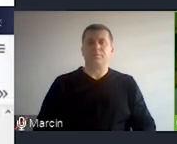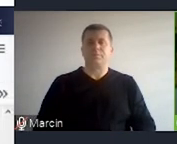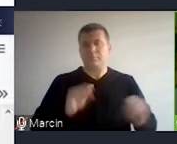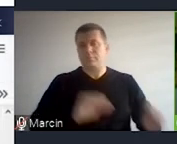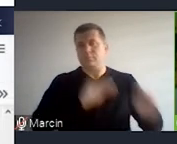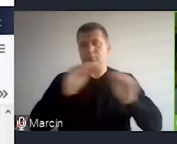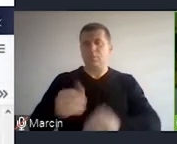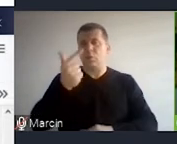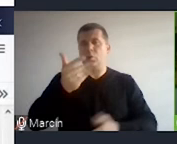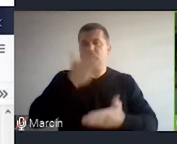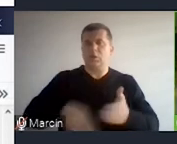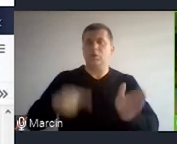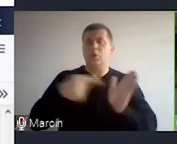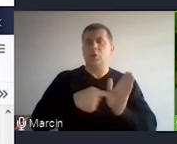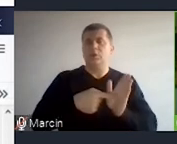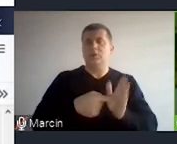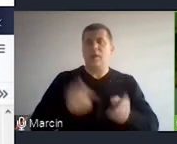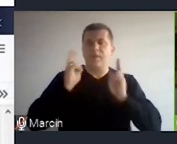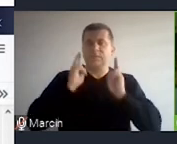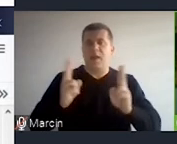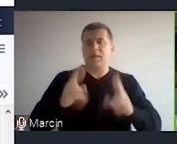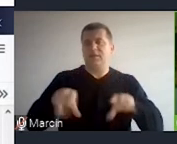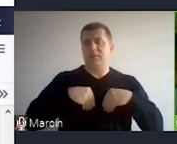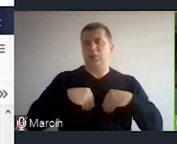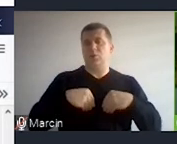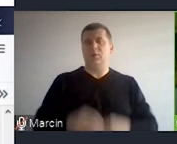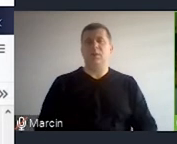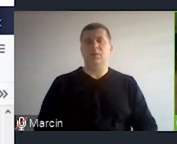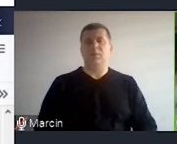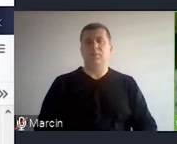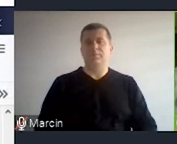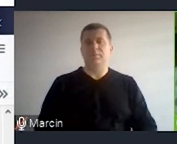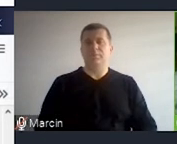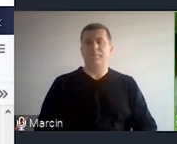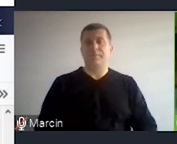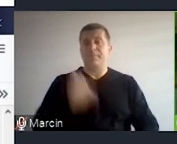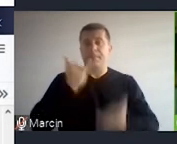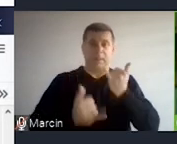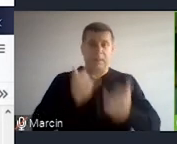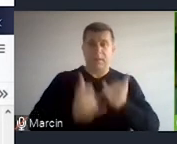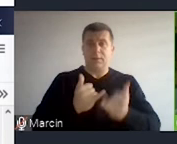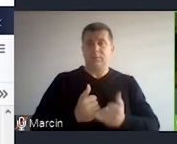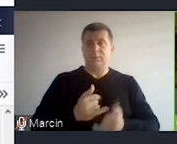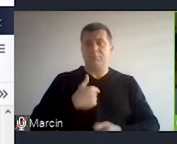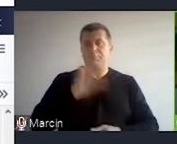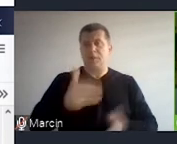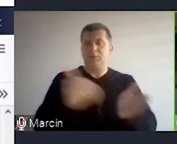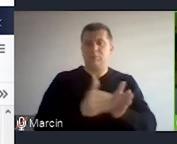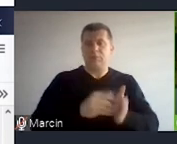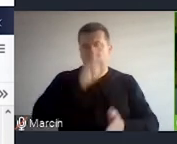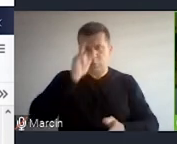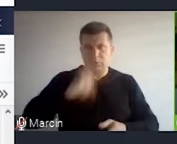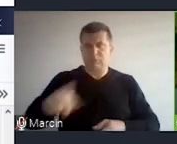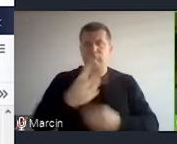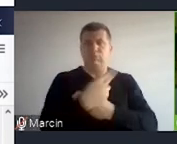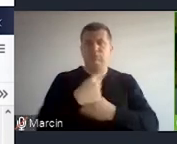Przechodzimy do drugiej części dotyczącej faktycznego zatrudniania. Jeśli będę potrzebował personelu w